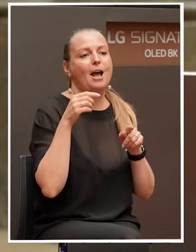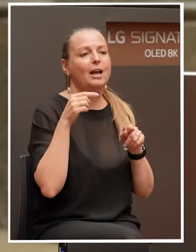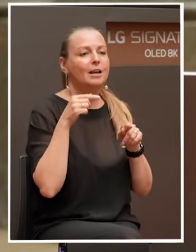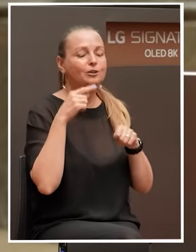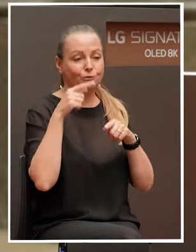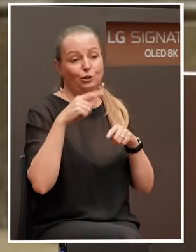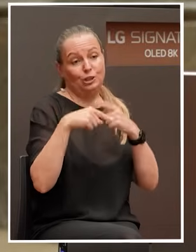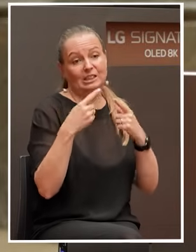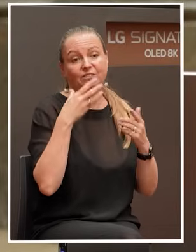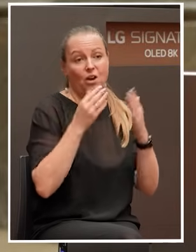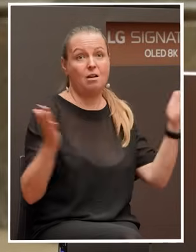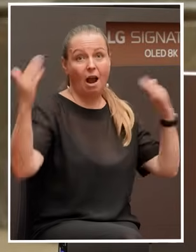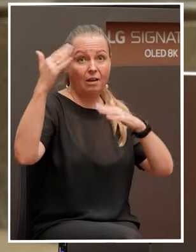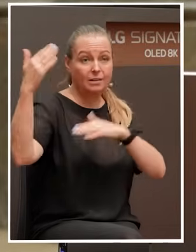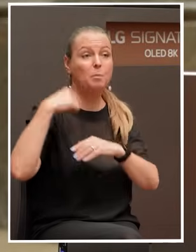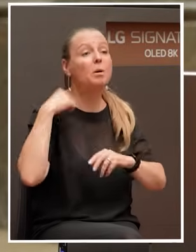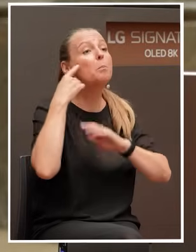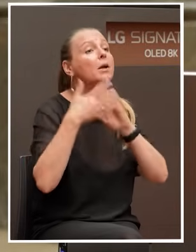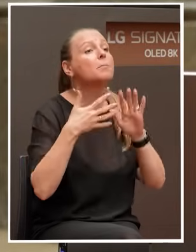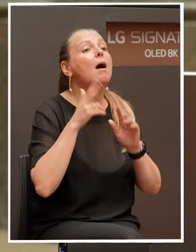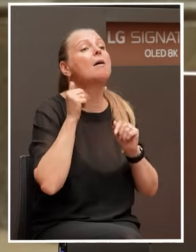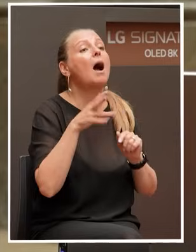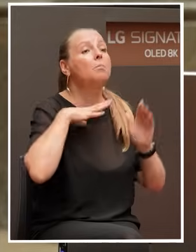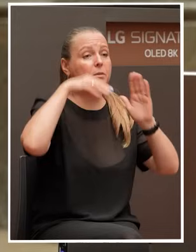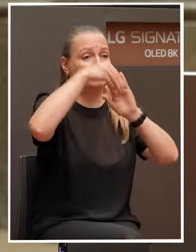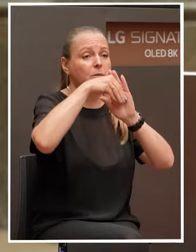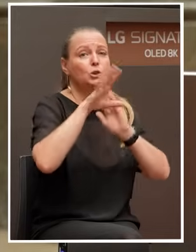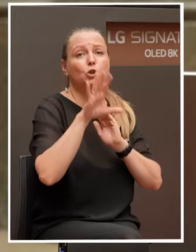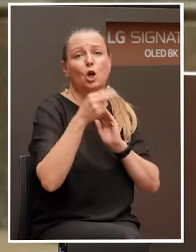их картины мы понимаем, как была организована социальная